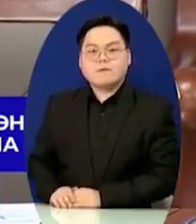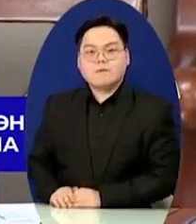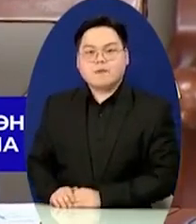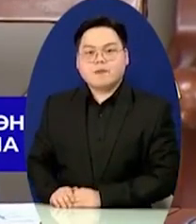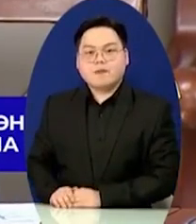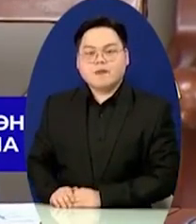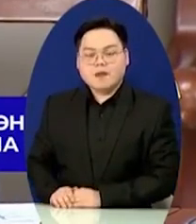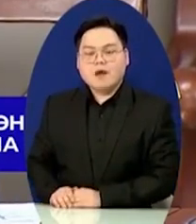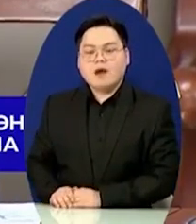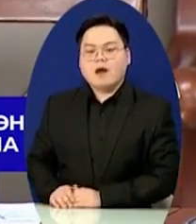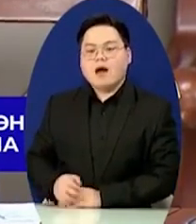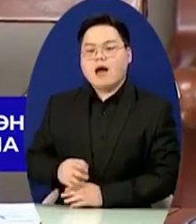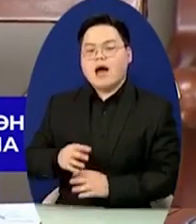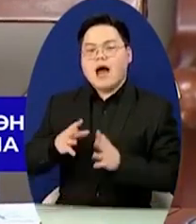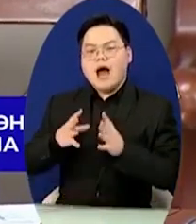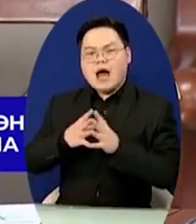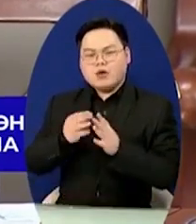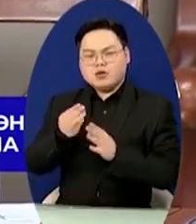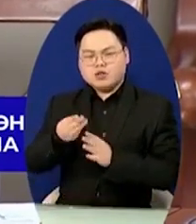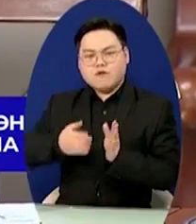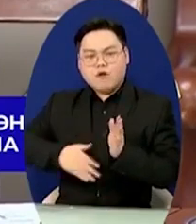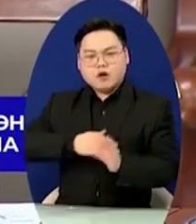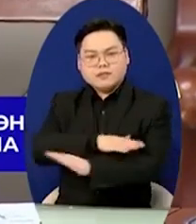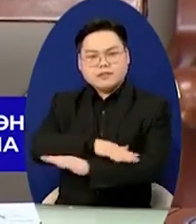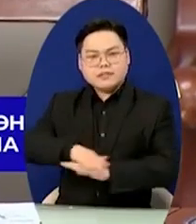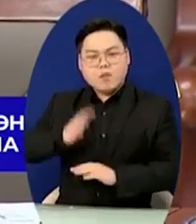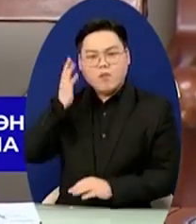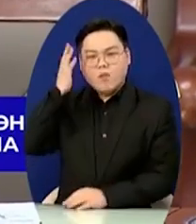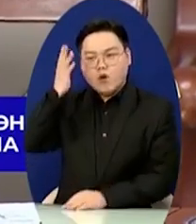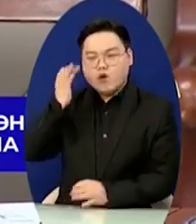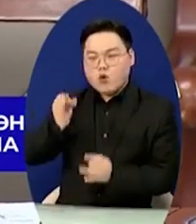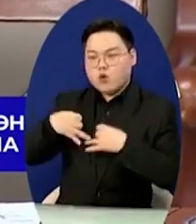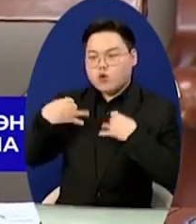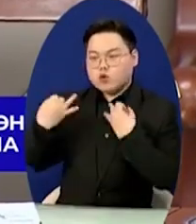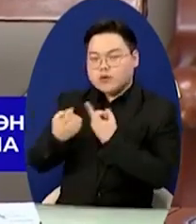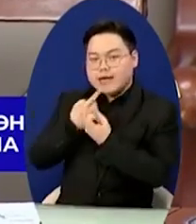10 төмөр замын бодлого батлагц улсын хурлаар.